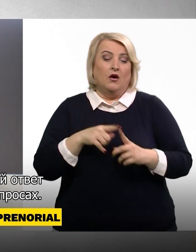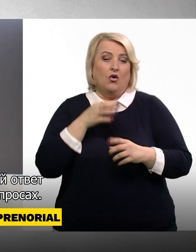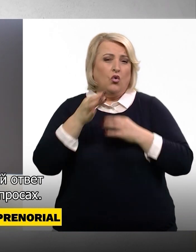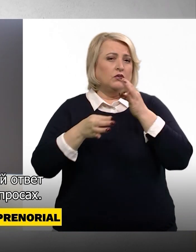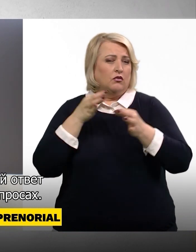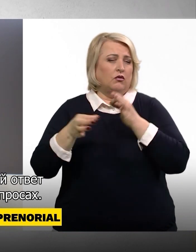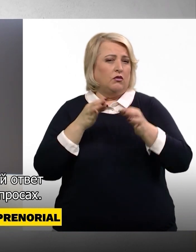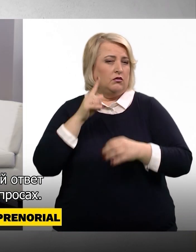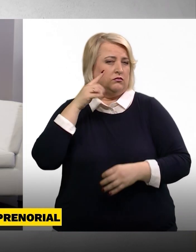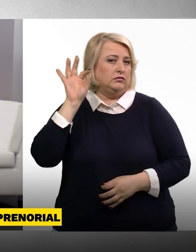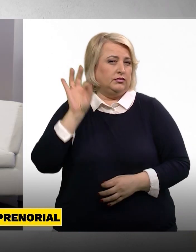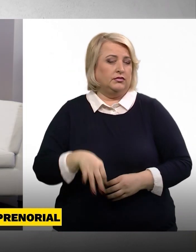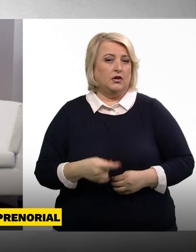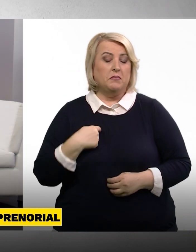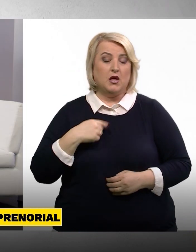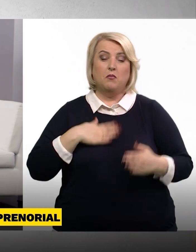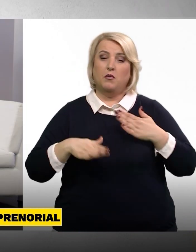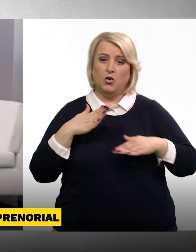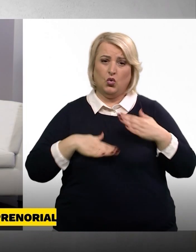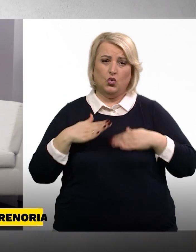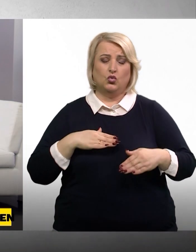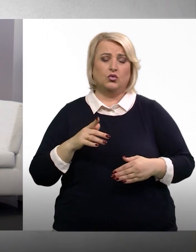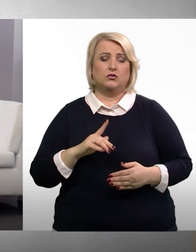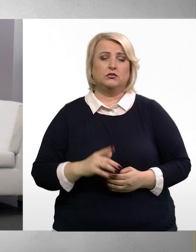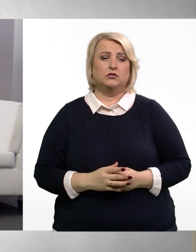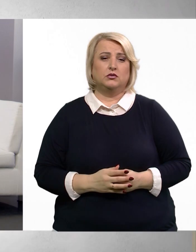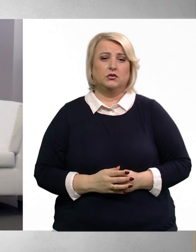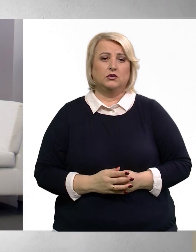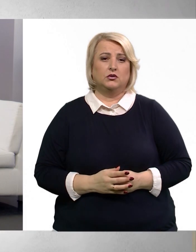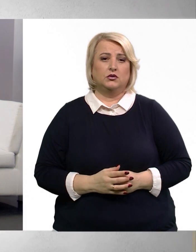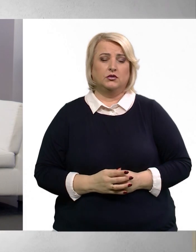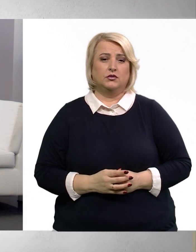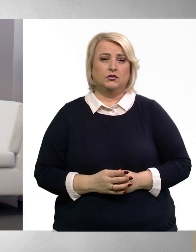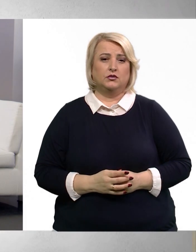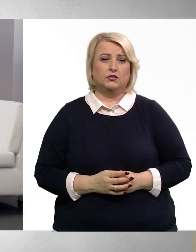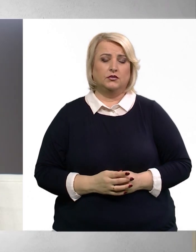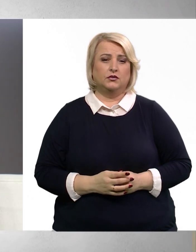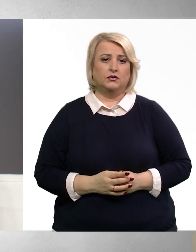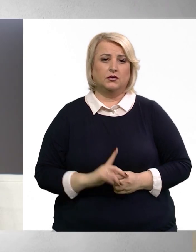toate sondajele. Pe mine mă bucură totuși că